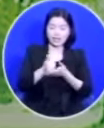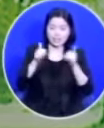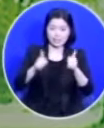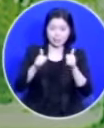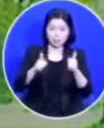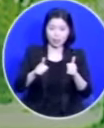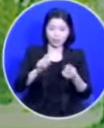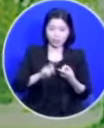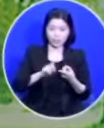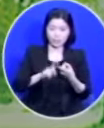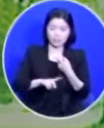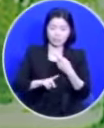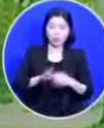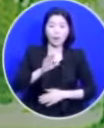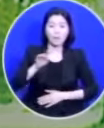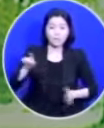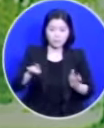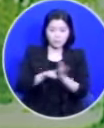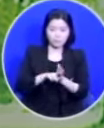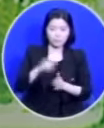사실을 믿으십니까